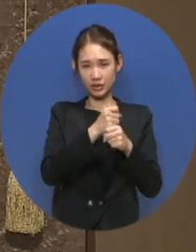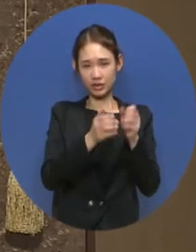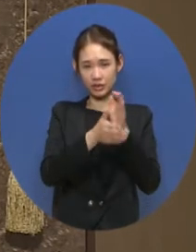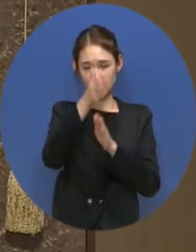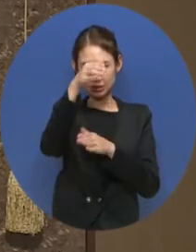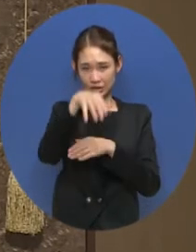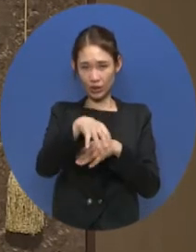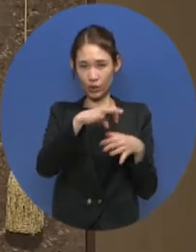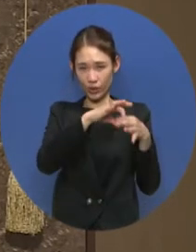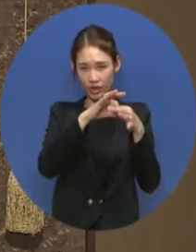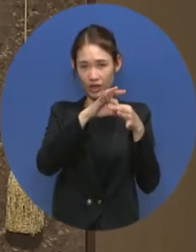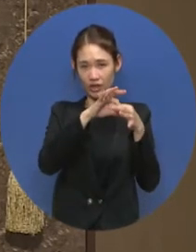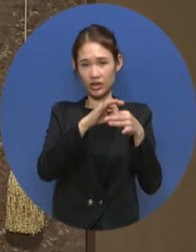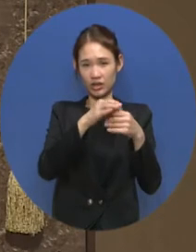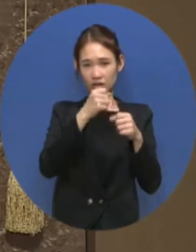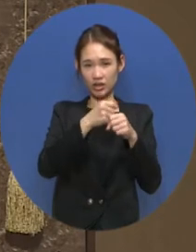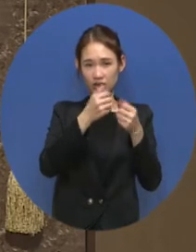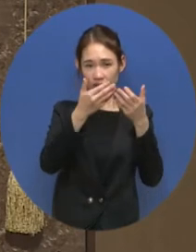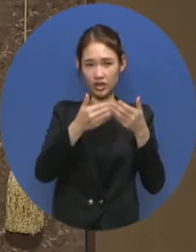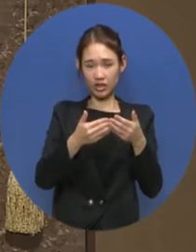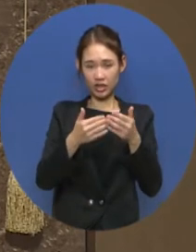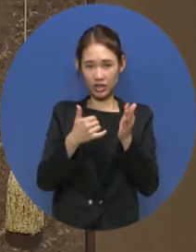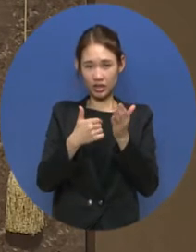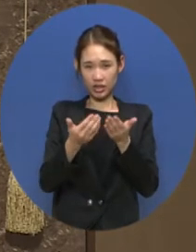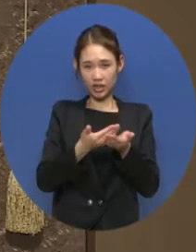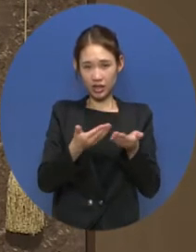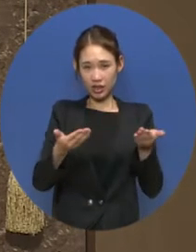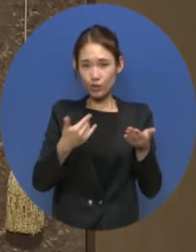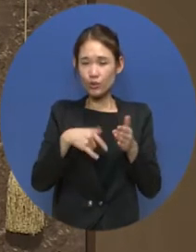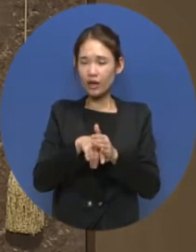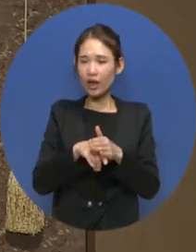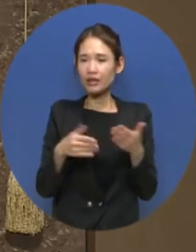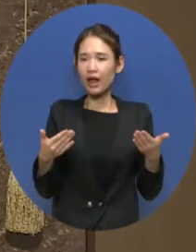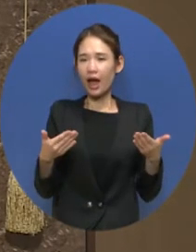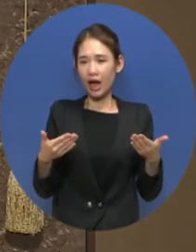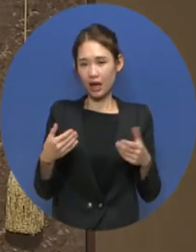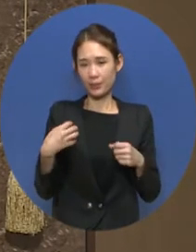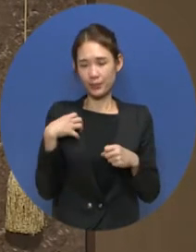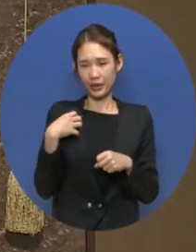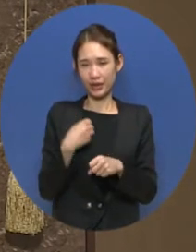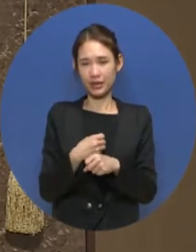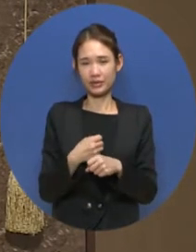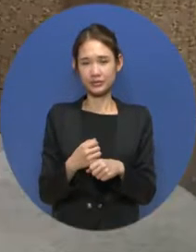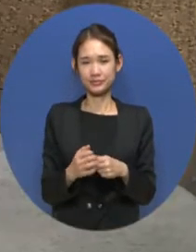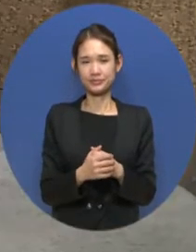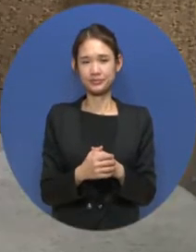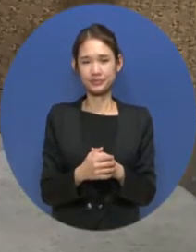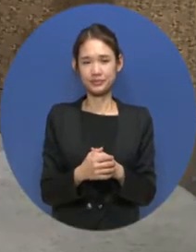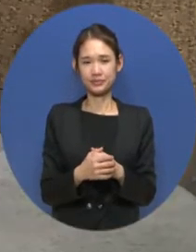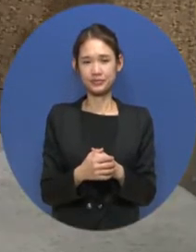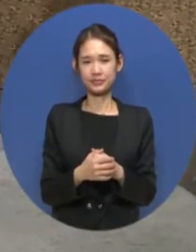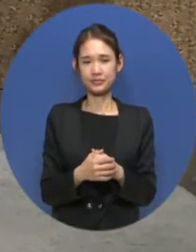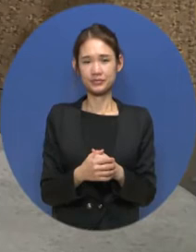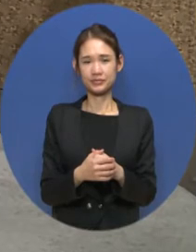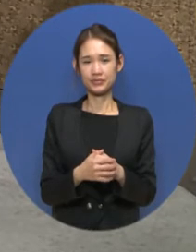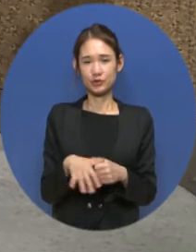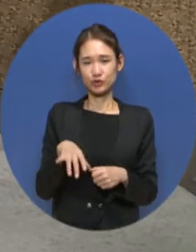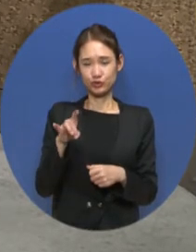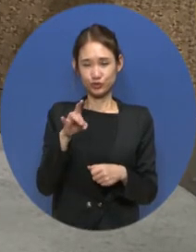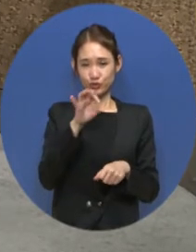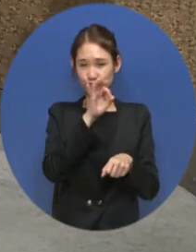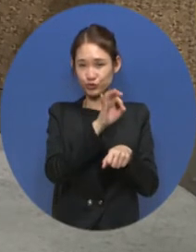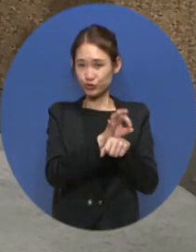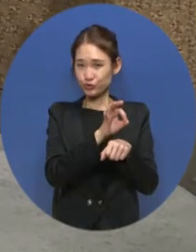생산시설과 또 연결을 해줘서 그 생산시설에 납품을 할수 있도록 하는 이제 이런 사업들을 지금 하고 있습니다. 네, 그러니까 이제